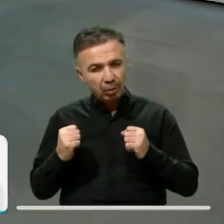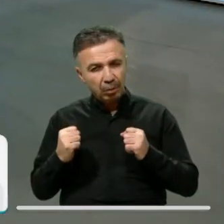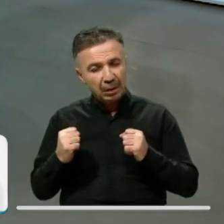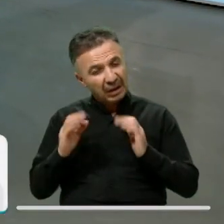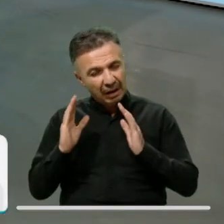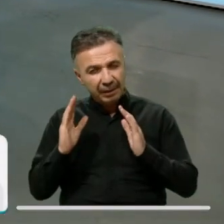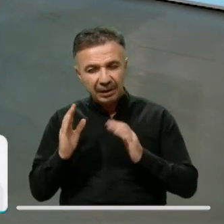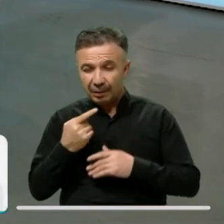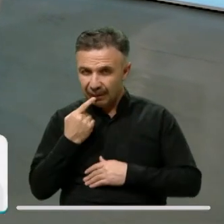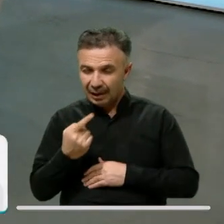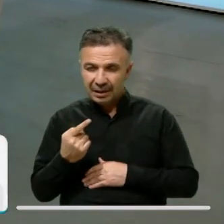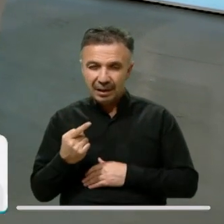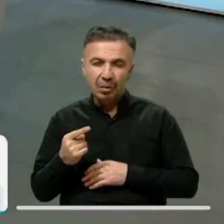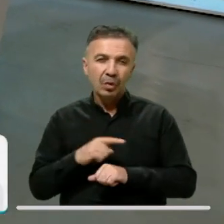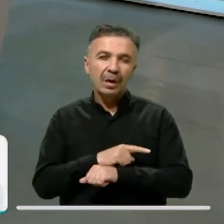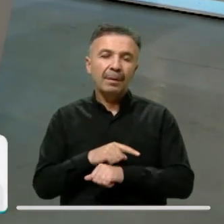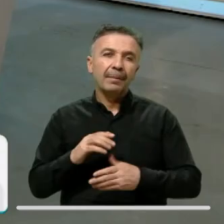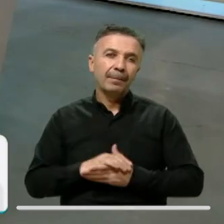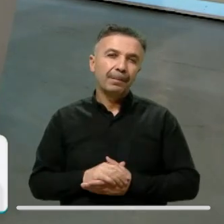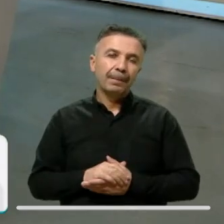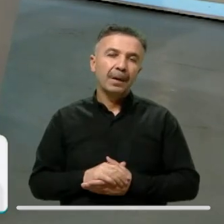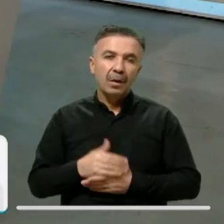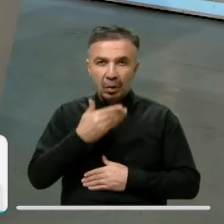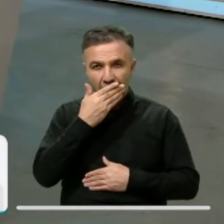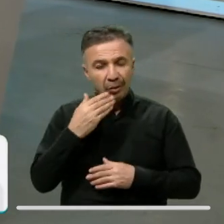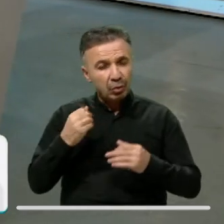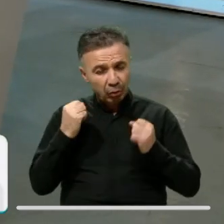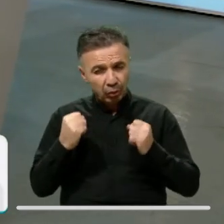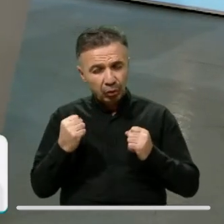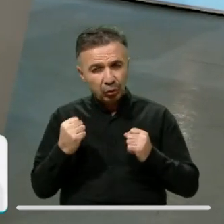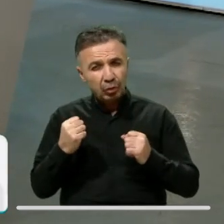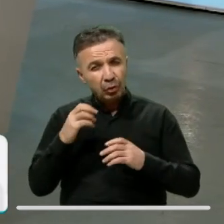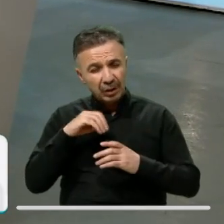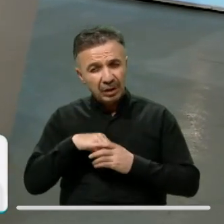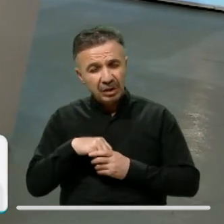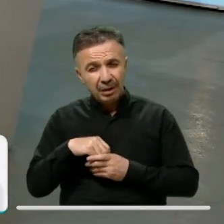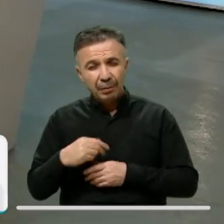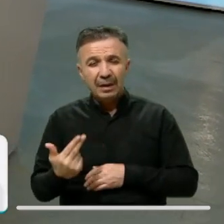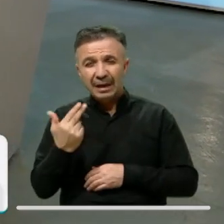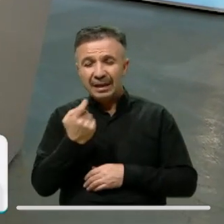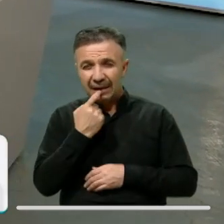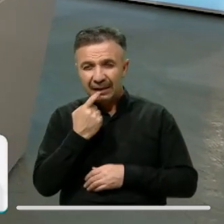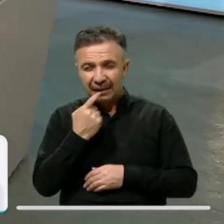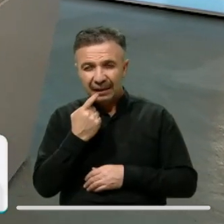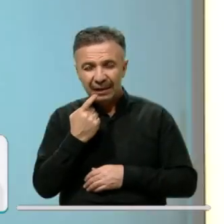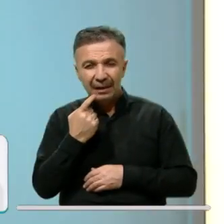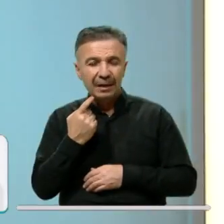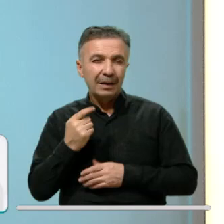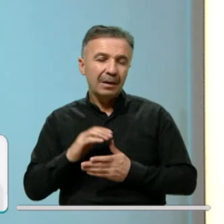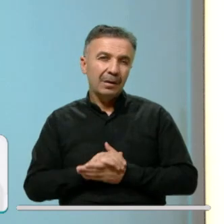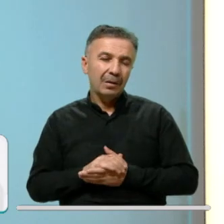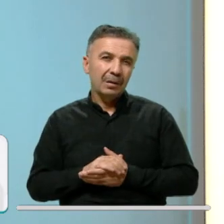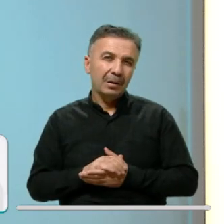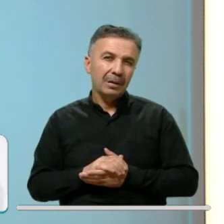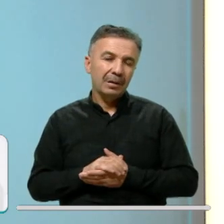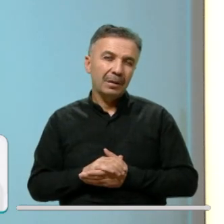diyorsa, bu takdirde orucunu tutabildiği için bu 7 yılı ödemeli, yani